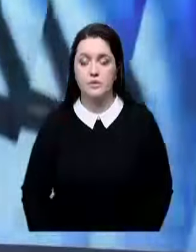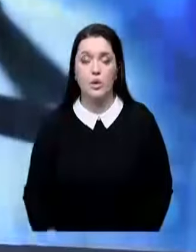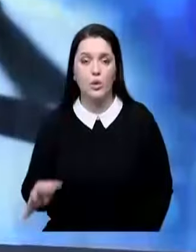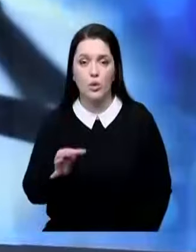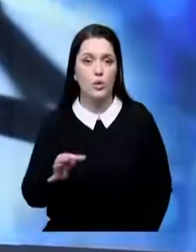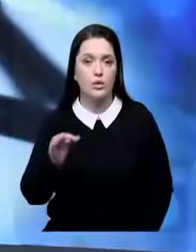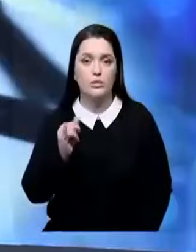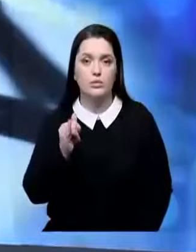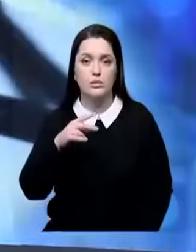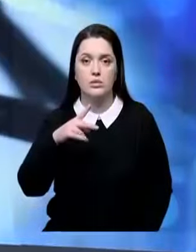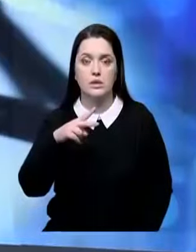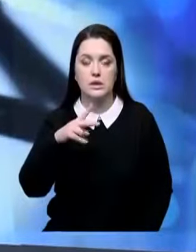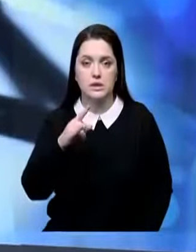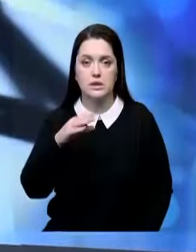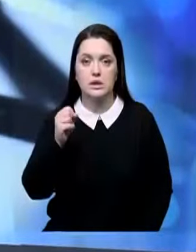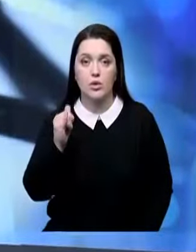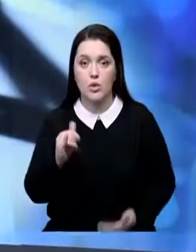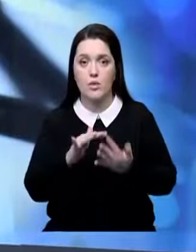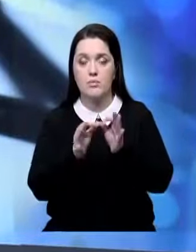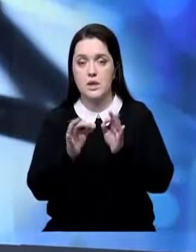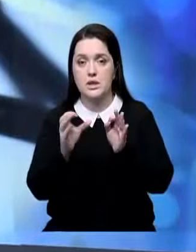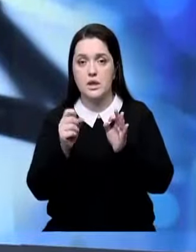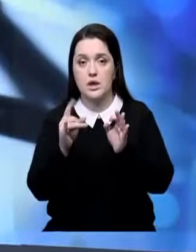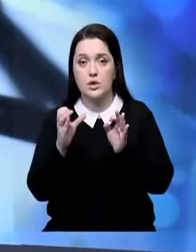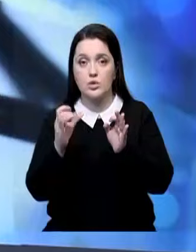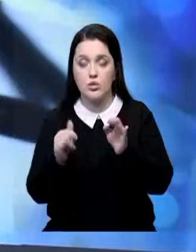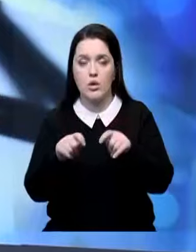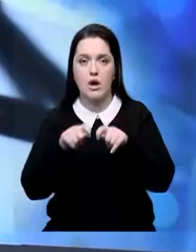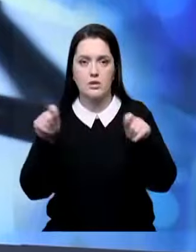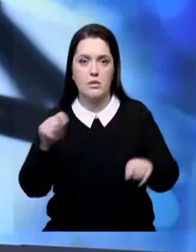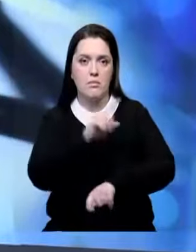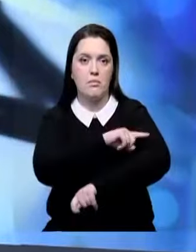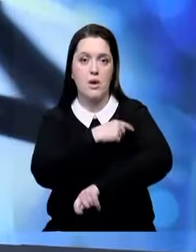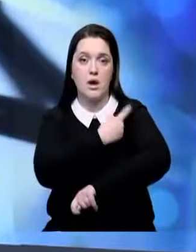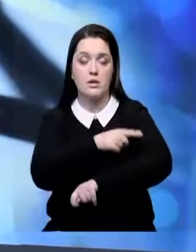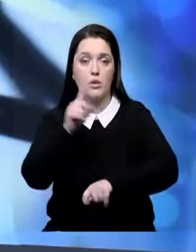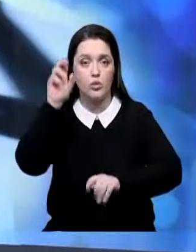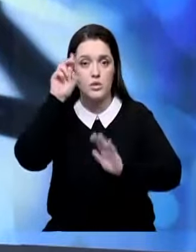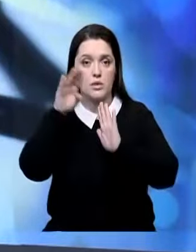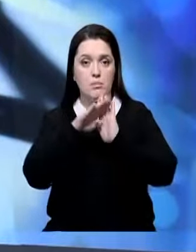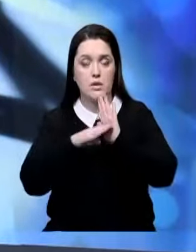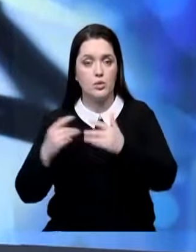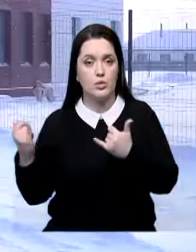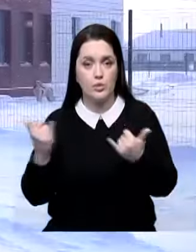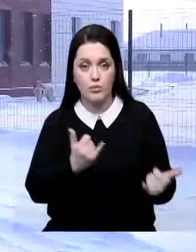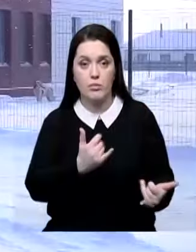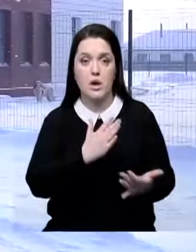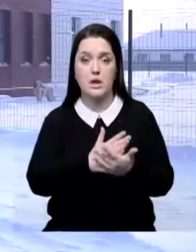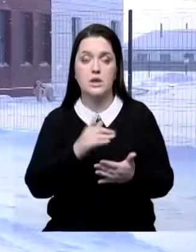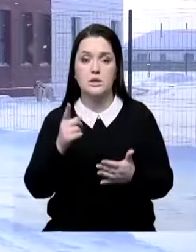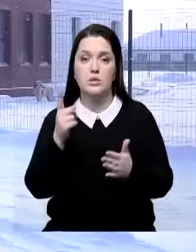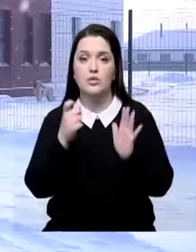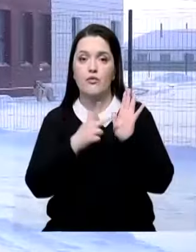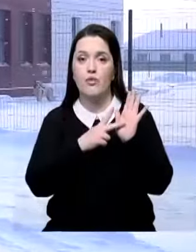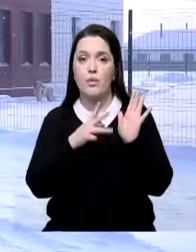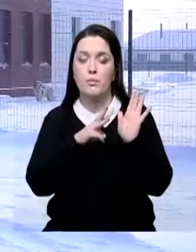В селе Сарысу области Улытау открыт новый фельдшерско-акушерский пункт. Он возведен по программе «Аул Ельбесыга». Проект реализовали почти